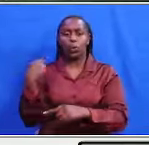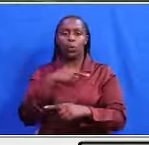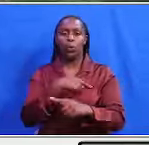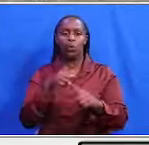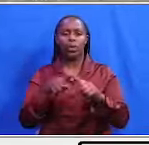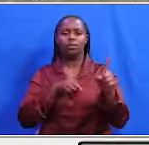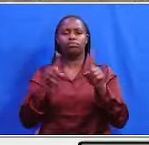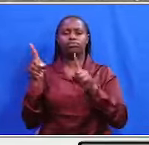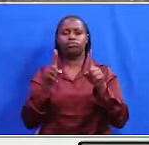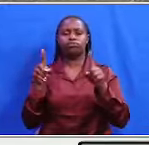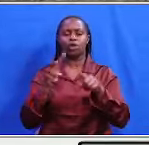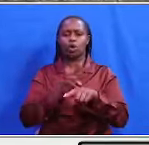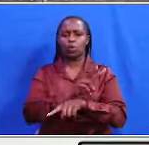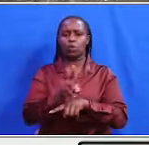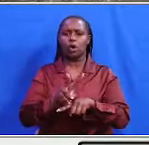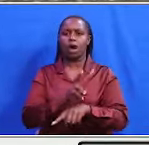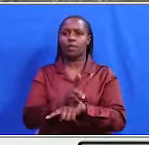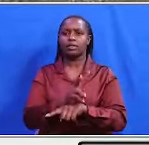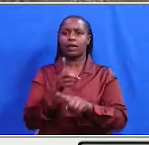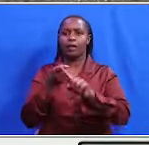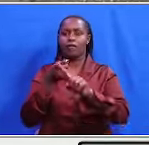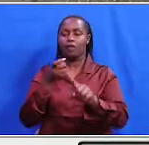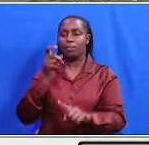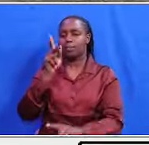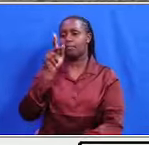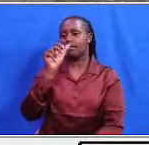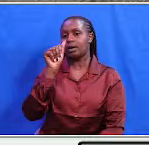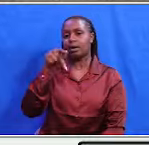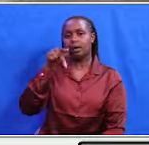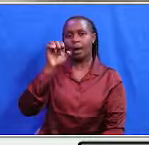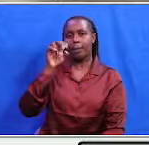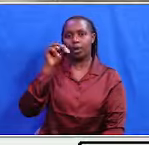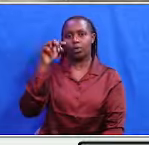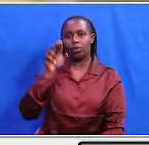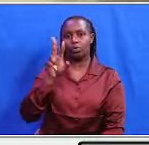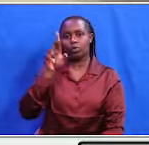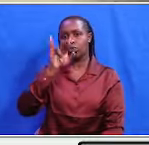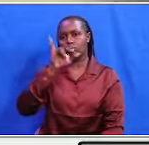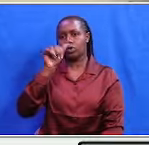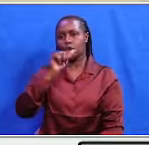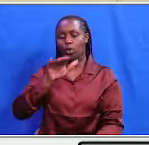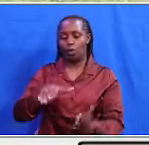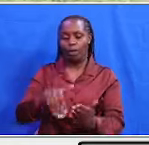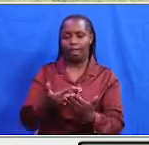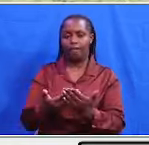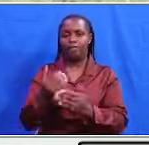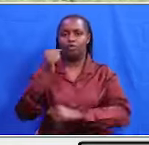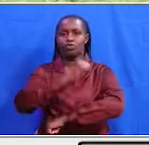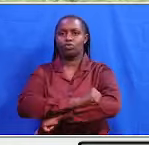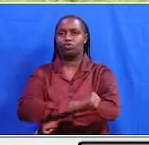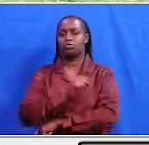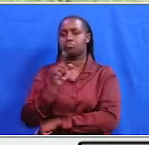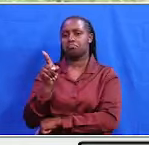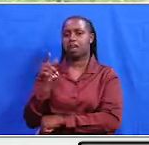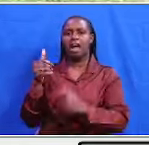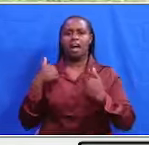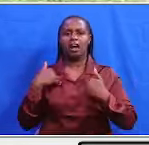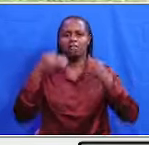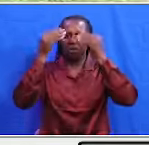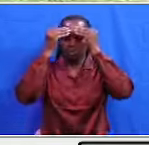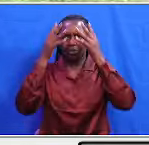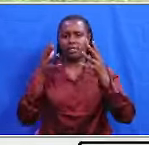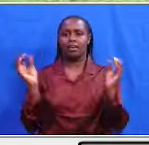saa 2 kutoka mjini Kapenguria, tunawasili katika lango la shule hii ya Lonyang'alem. Hapa ni Mahame.